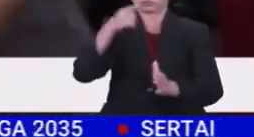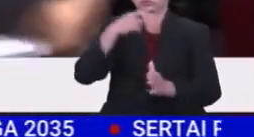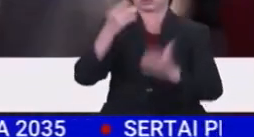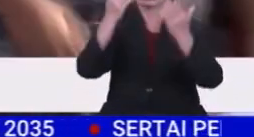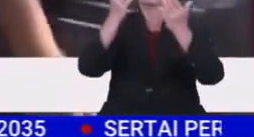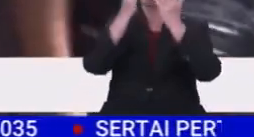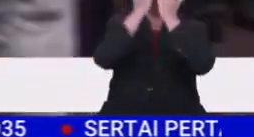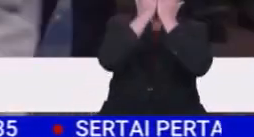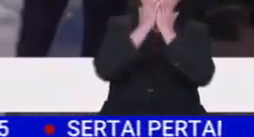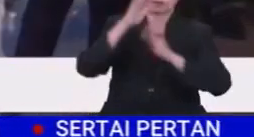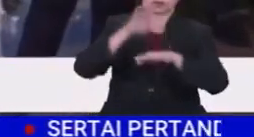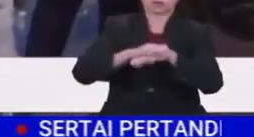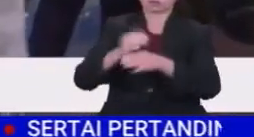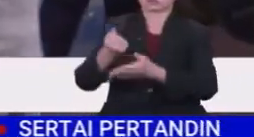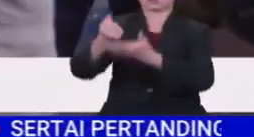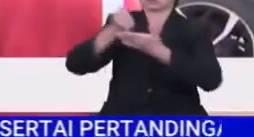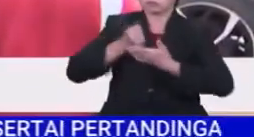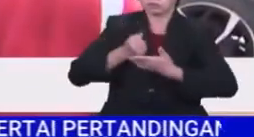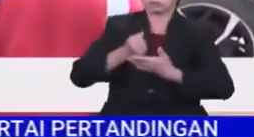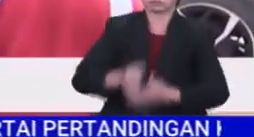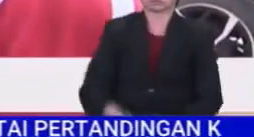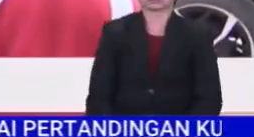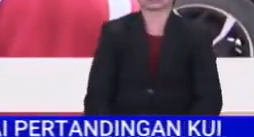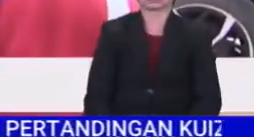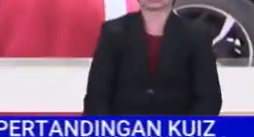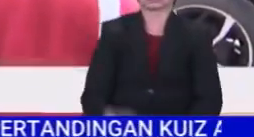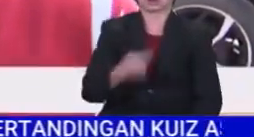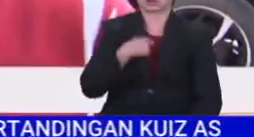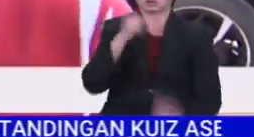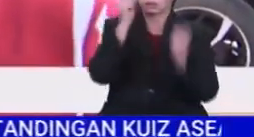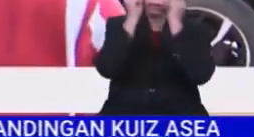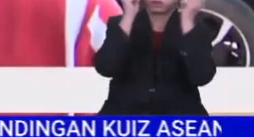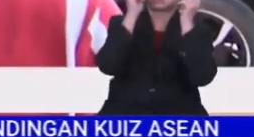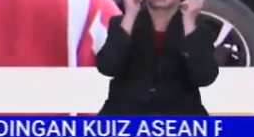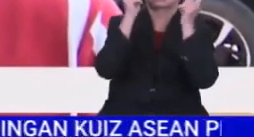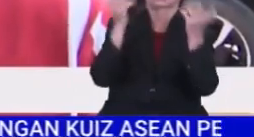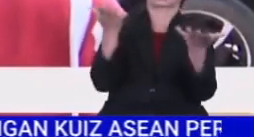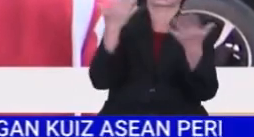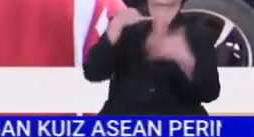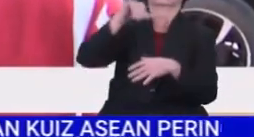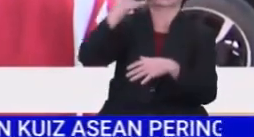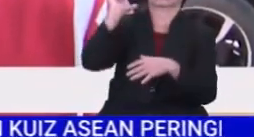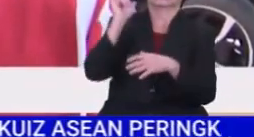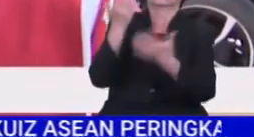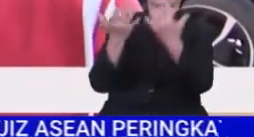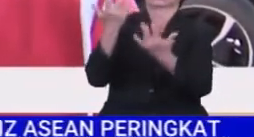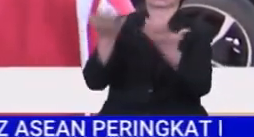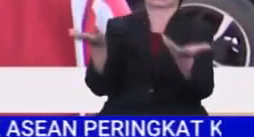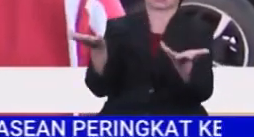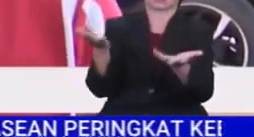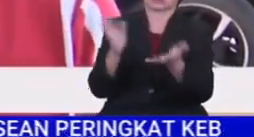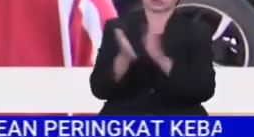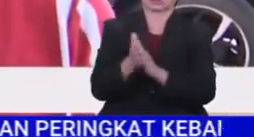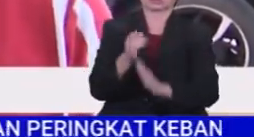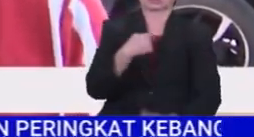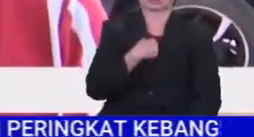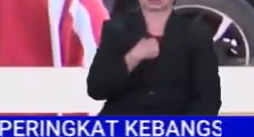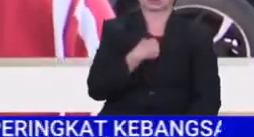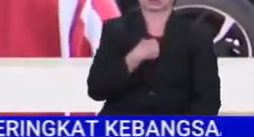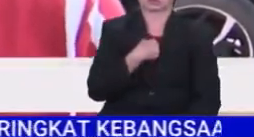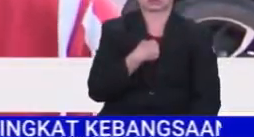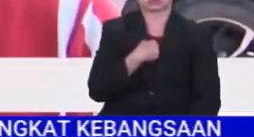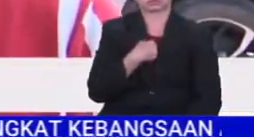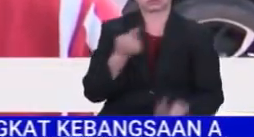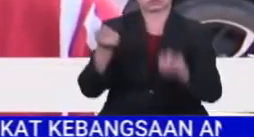rasa syukur atas sumbangan diberikan setelah dikejutkan tentang kebakaran is malam Dani saya bergegas dengan